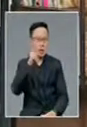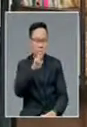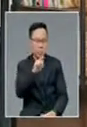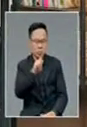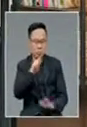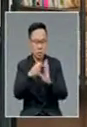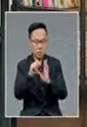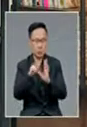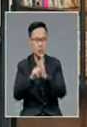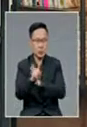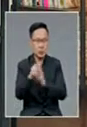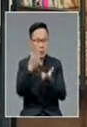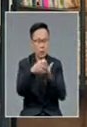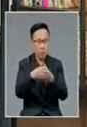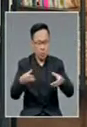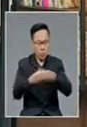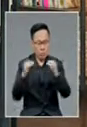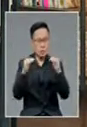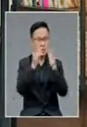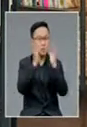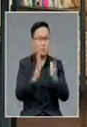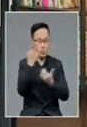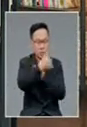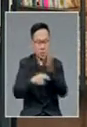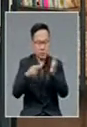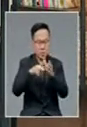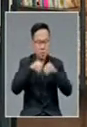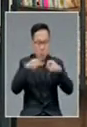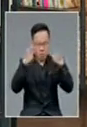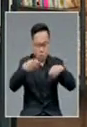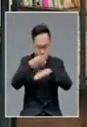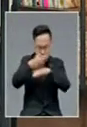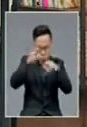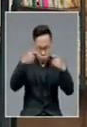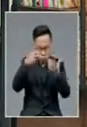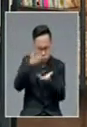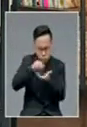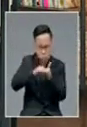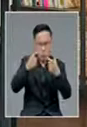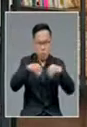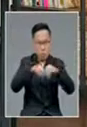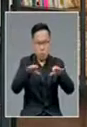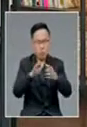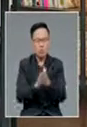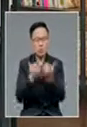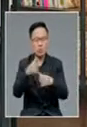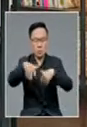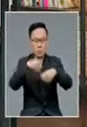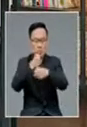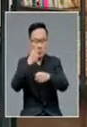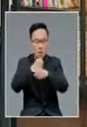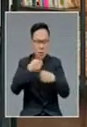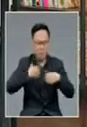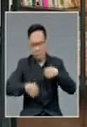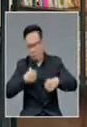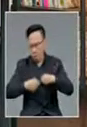ด้านสิทธิมนุษยชนในซีเรียก็เผยแพร่วิดีโอที่แสดงให้เห็นว่าเจ้าหน้าที่เนี่ยให้ความช่วยเหลือประชาชนในหลายเมืองเลยนะคะเพราะว่